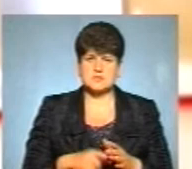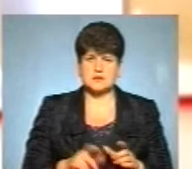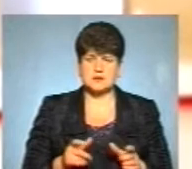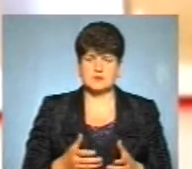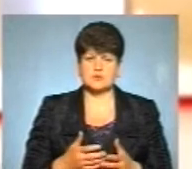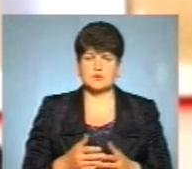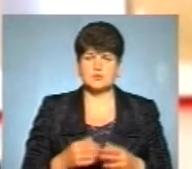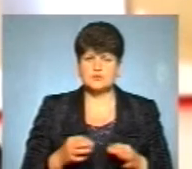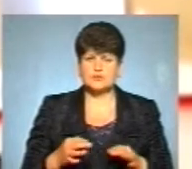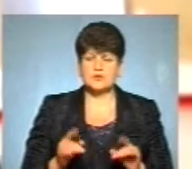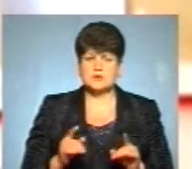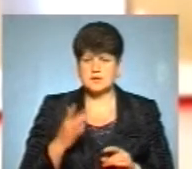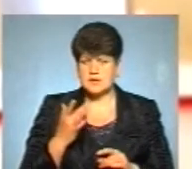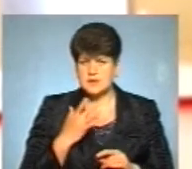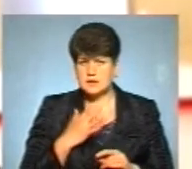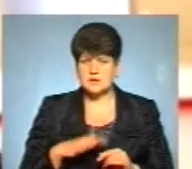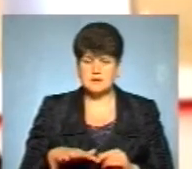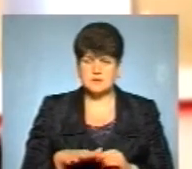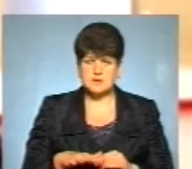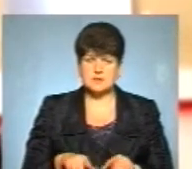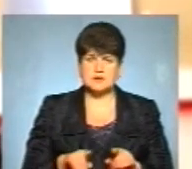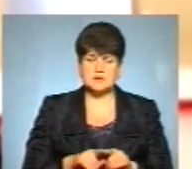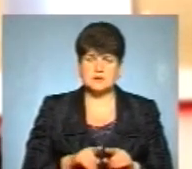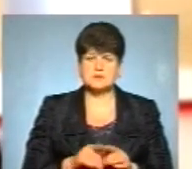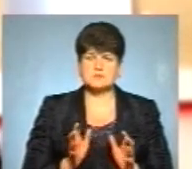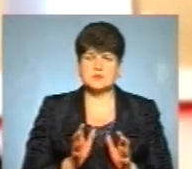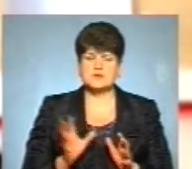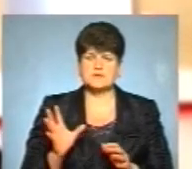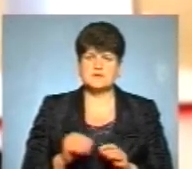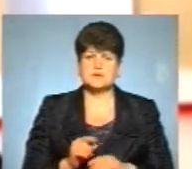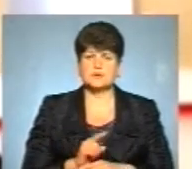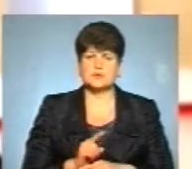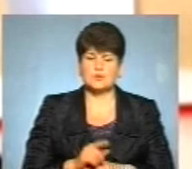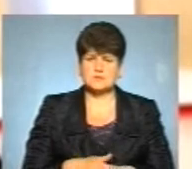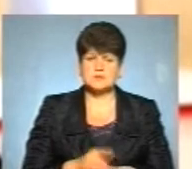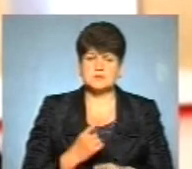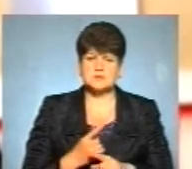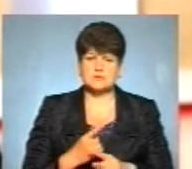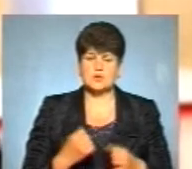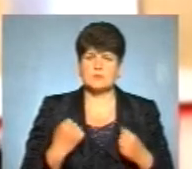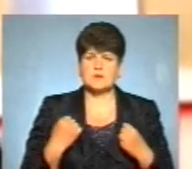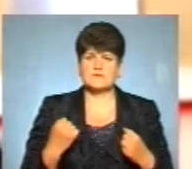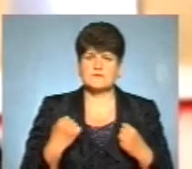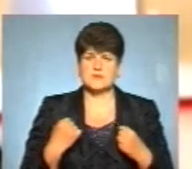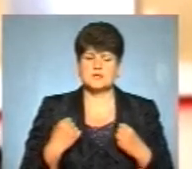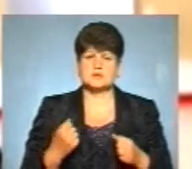дозволено тільки літні майданчики, а також зі збереженням всіх санітарних норм. Заборона фітнес і спортивних